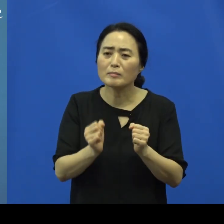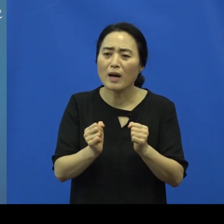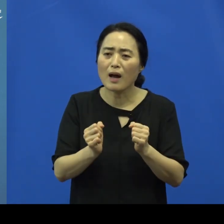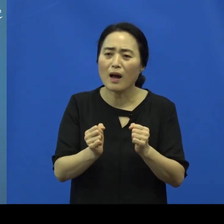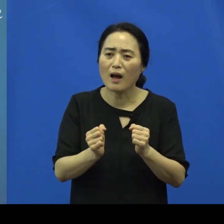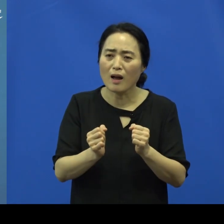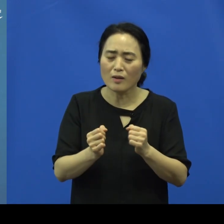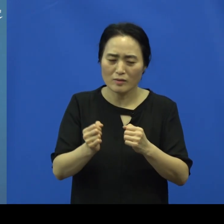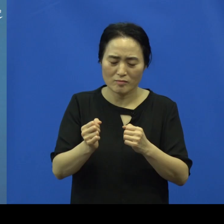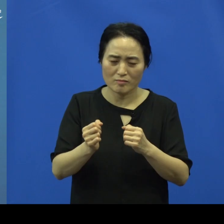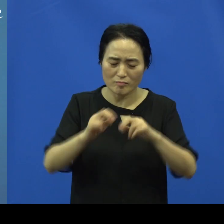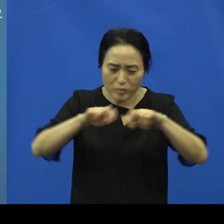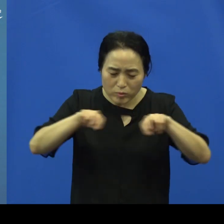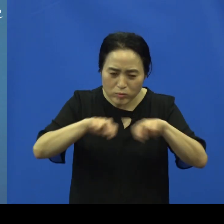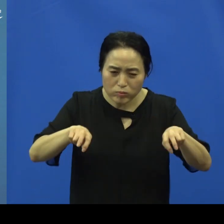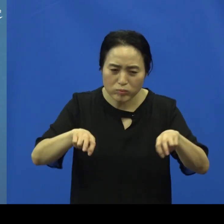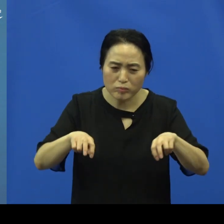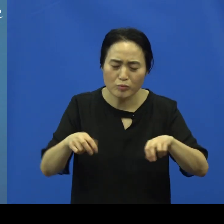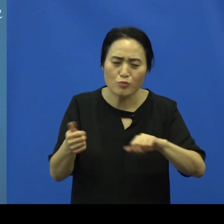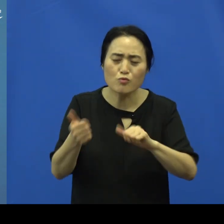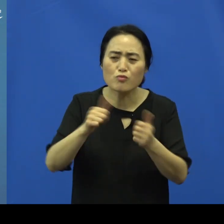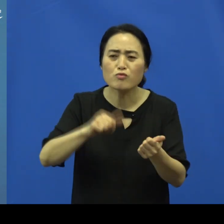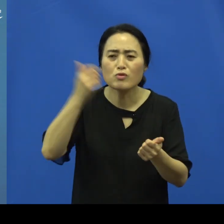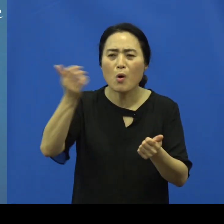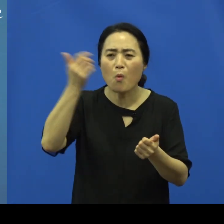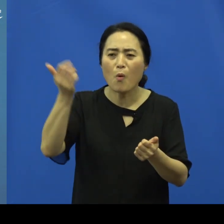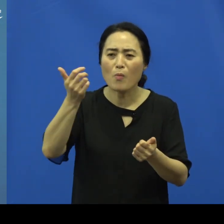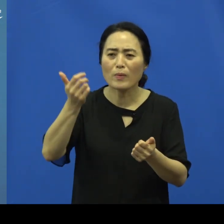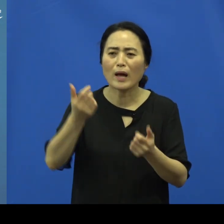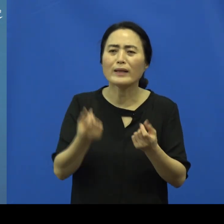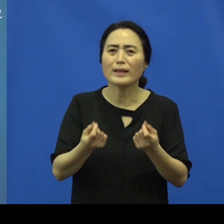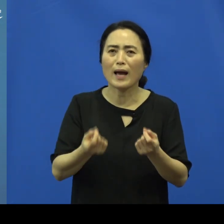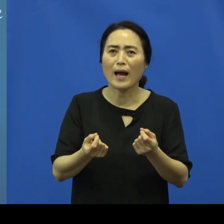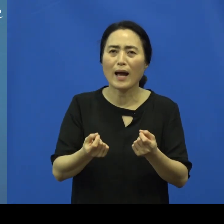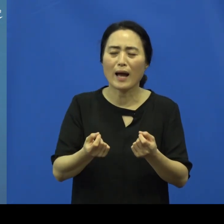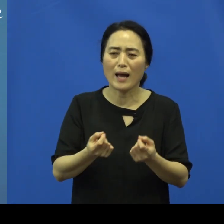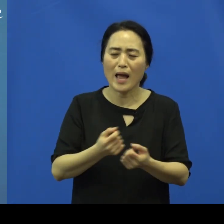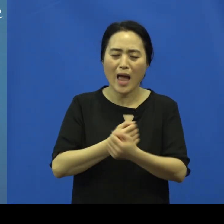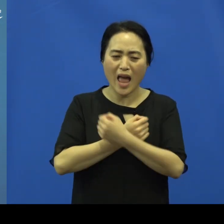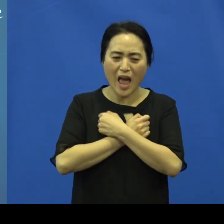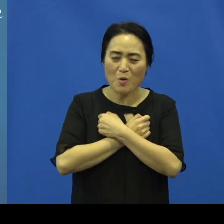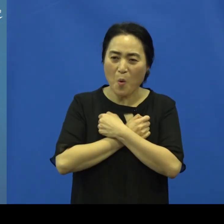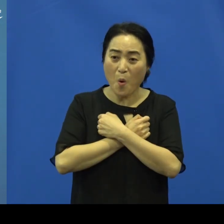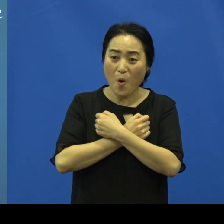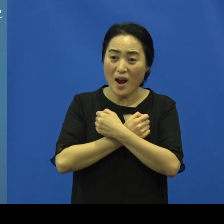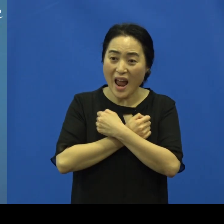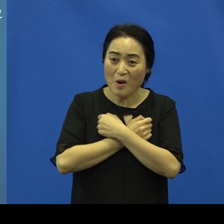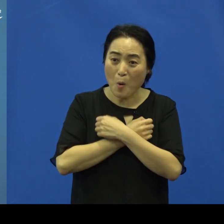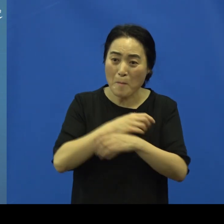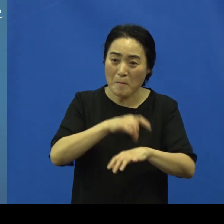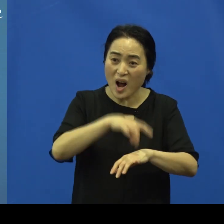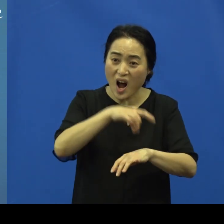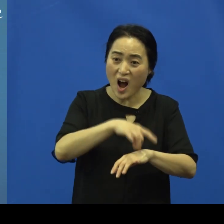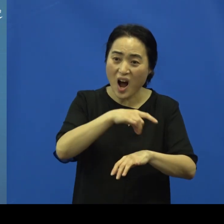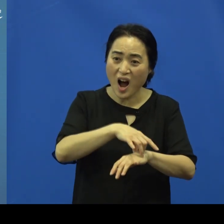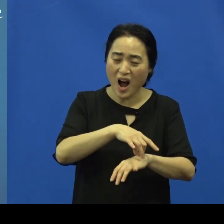없는 상태, 도무지 소망이라고 찾아볼 수 없는. 그래서 인자야, 이 해골대들이 과연 살겠느냐?